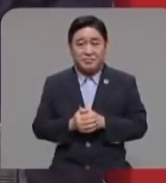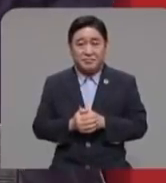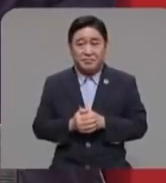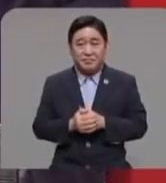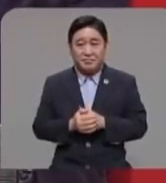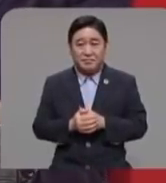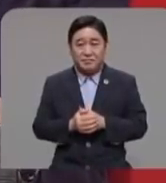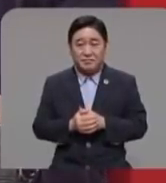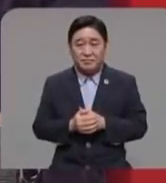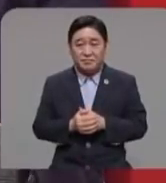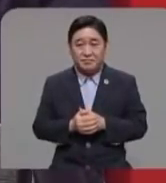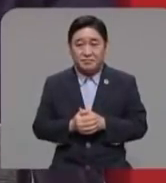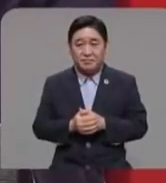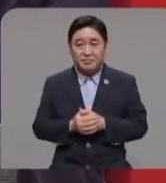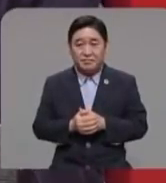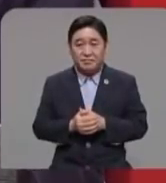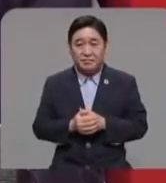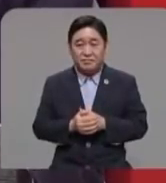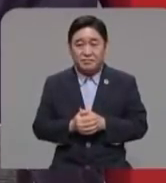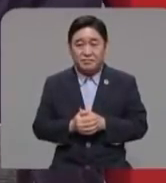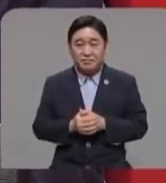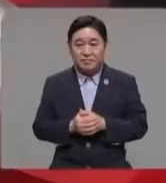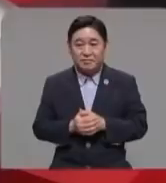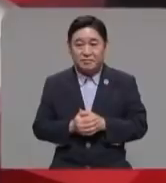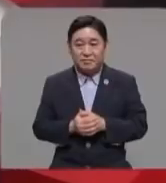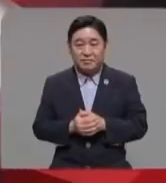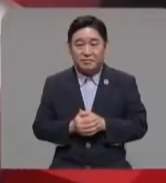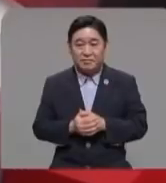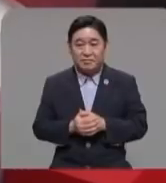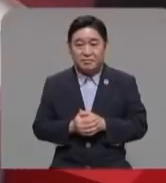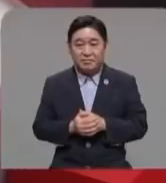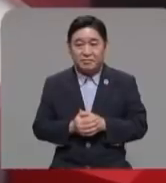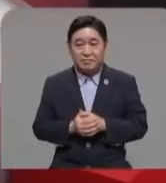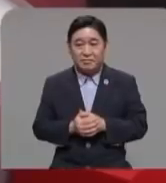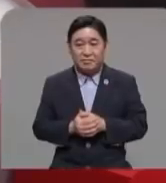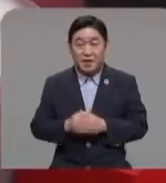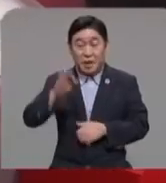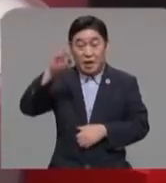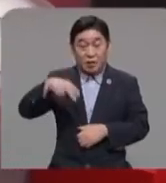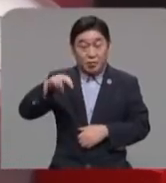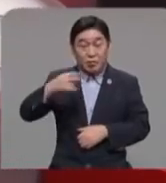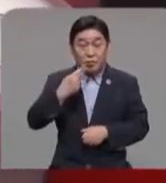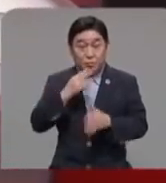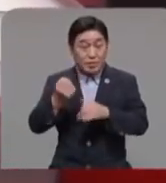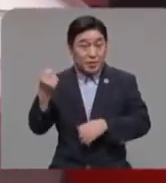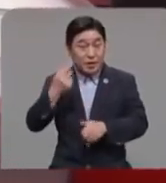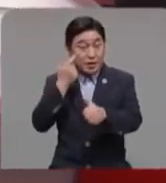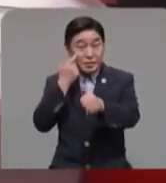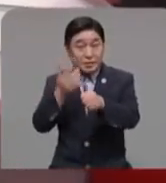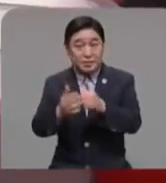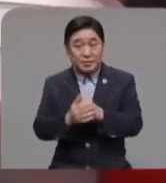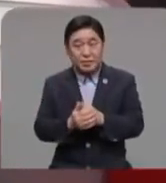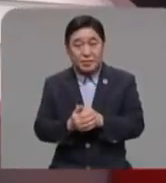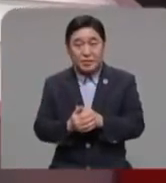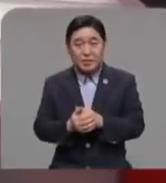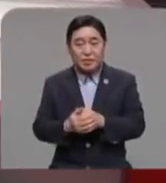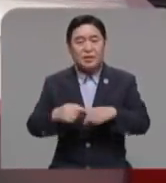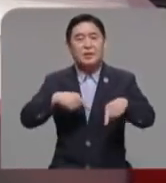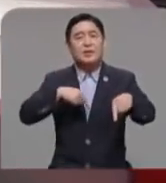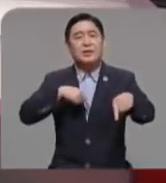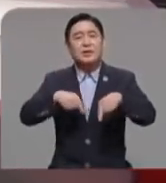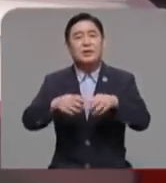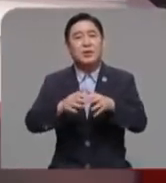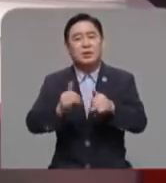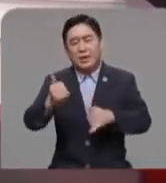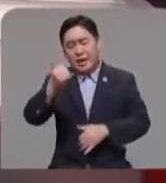저한테 물으세요. 자, 그 다음에 유승민 후보한테 다시 한번 물어보겠습니다. 정치